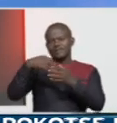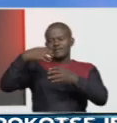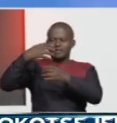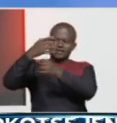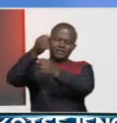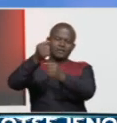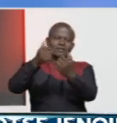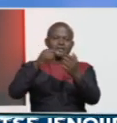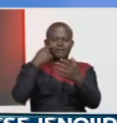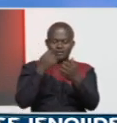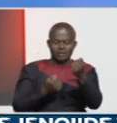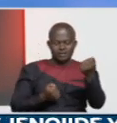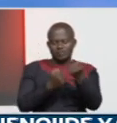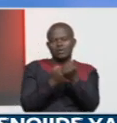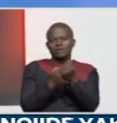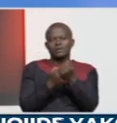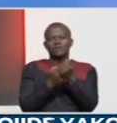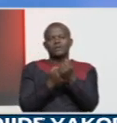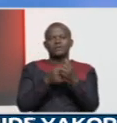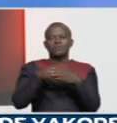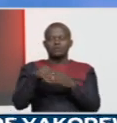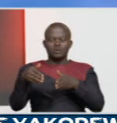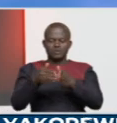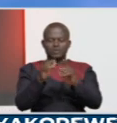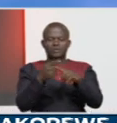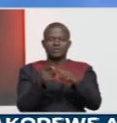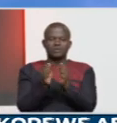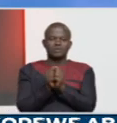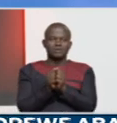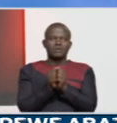kubona inkunga mu nzira zitandukanye